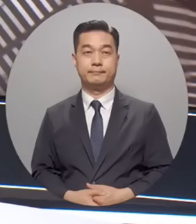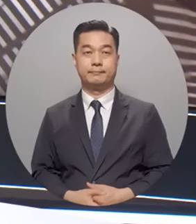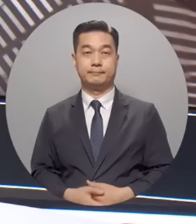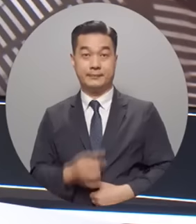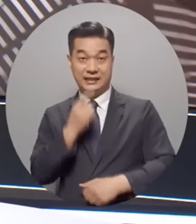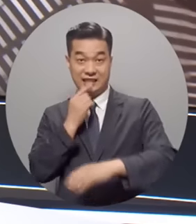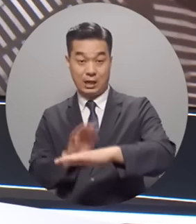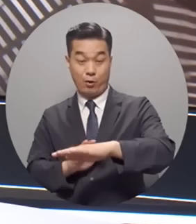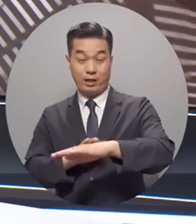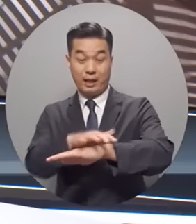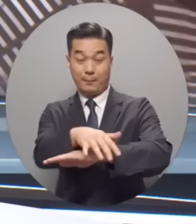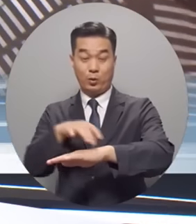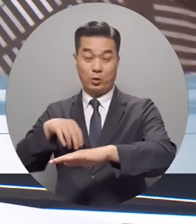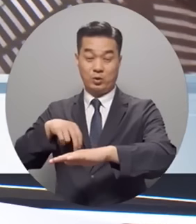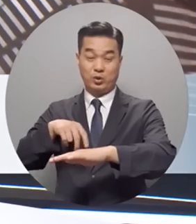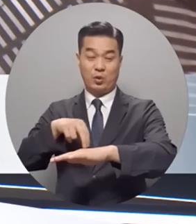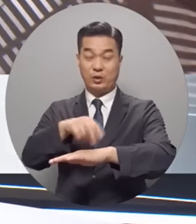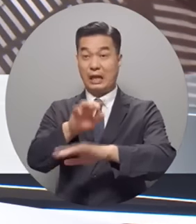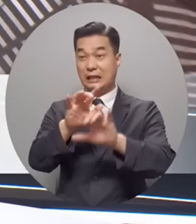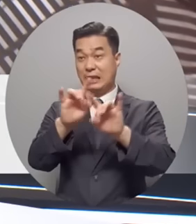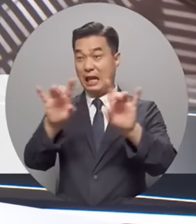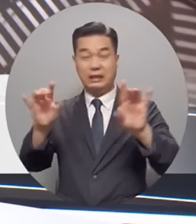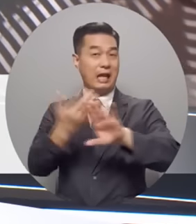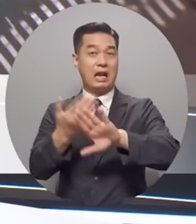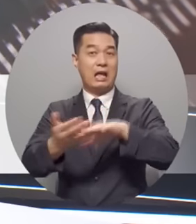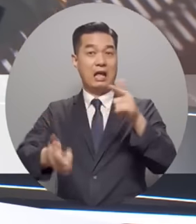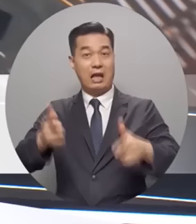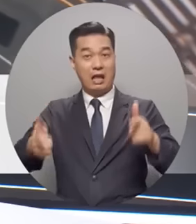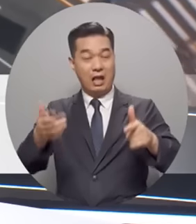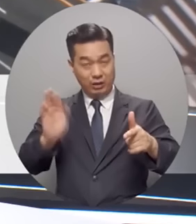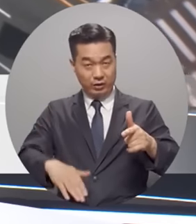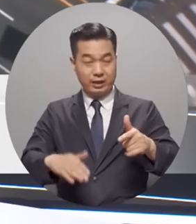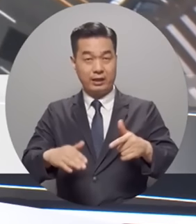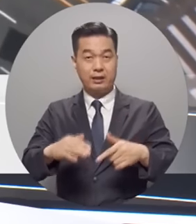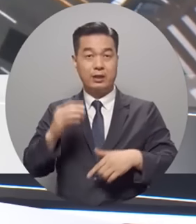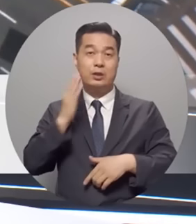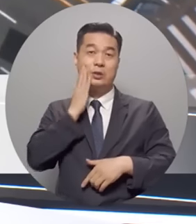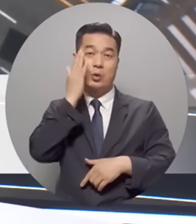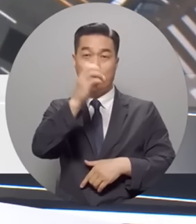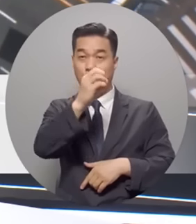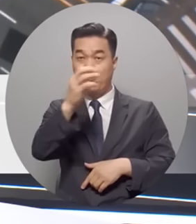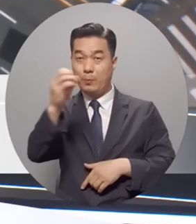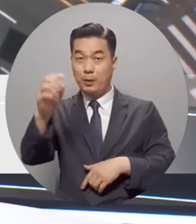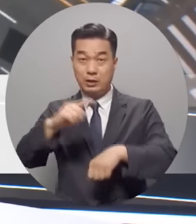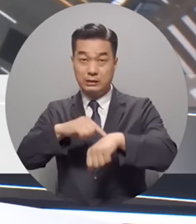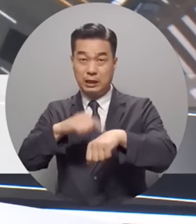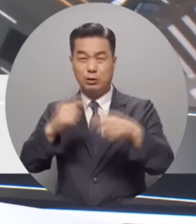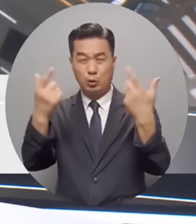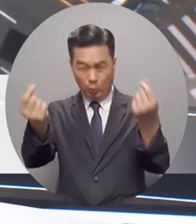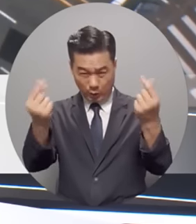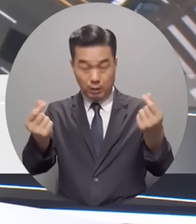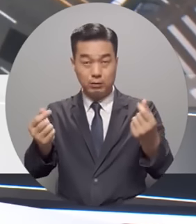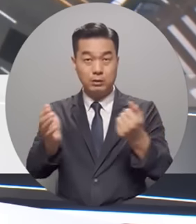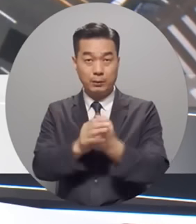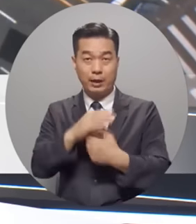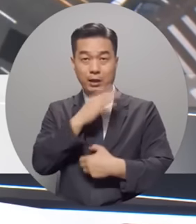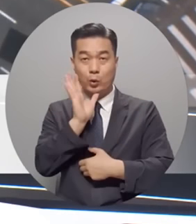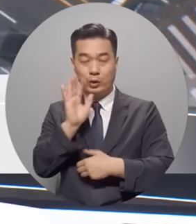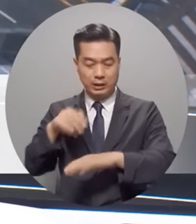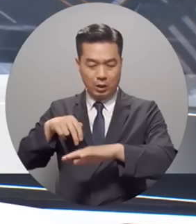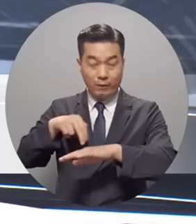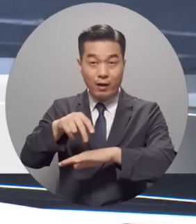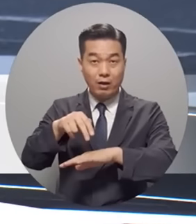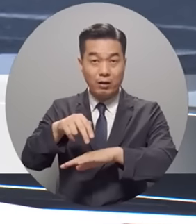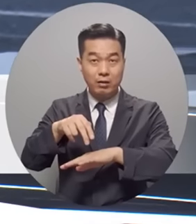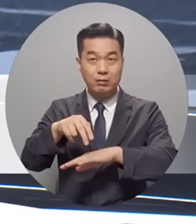횡단보도 건너는 속도는 저마다 다르지만 파란불 켜진 시간은 사람을 가리지 않죠. 그런데 노인들이 걷는 속도보다 신호